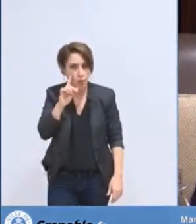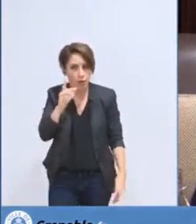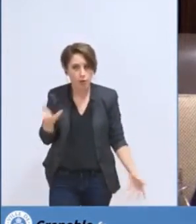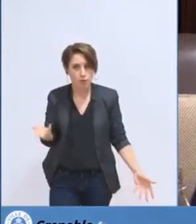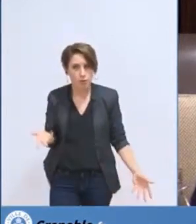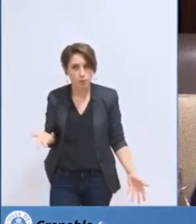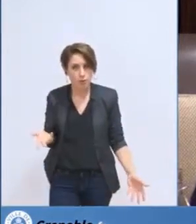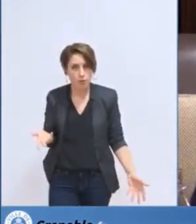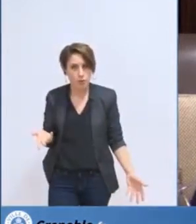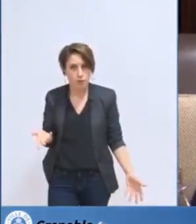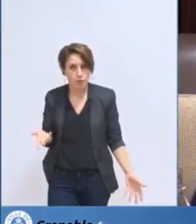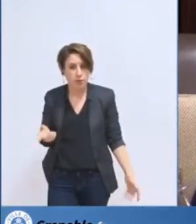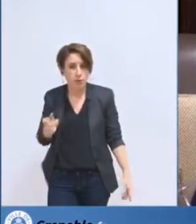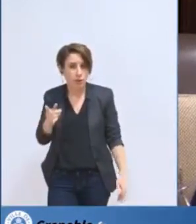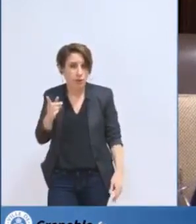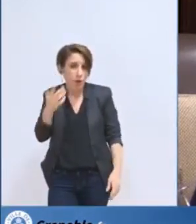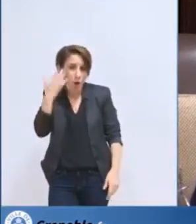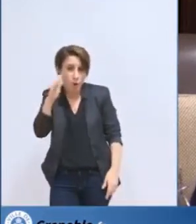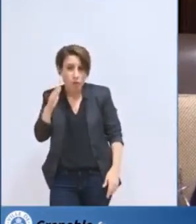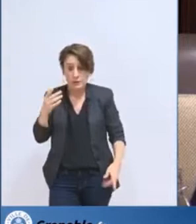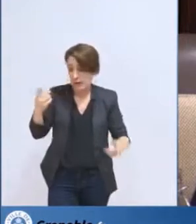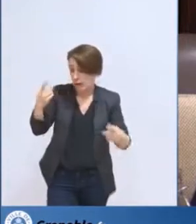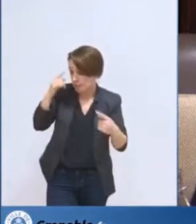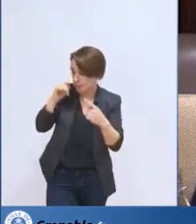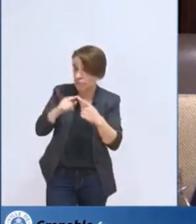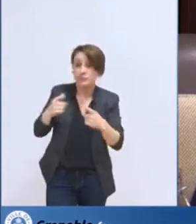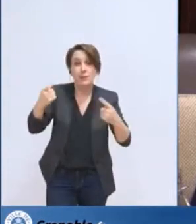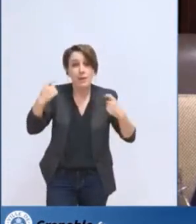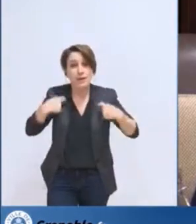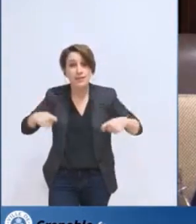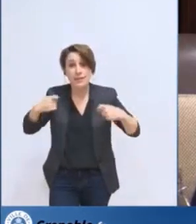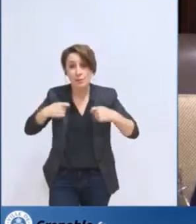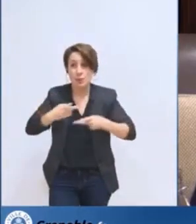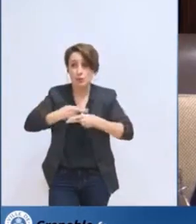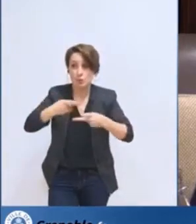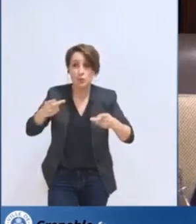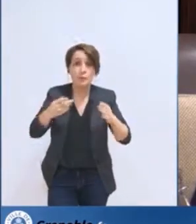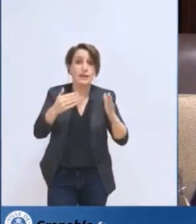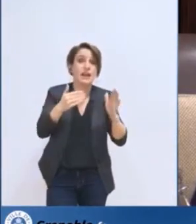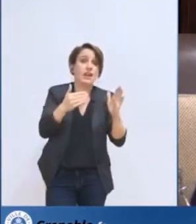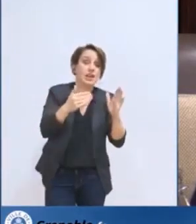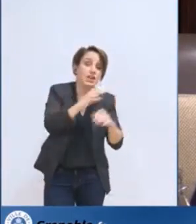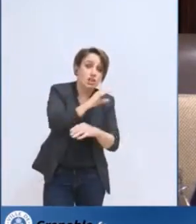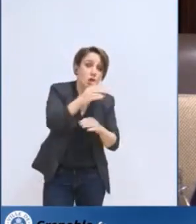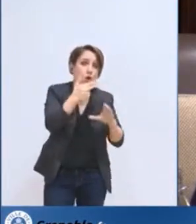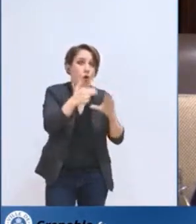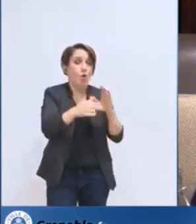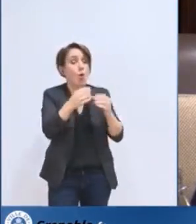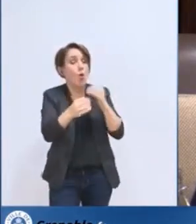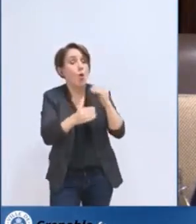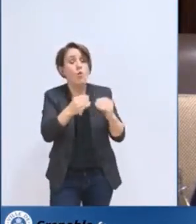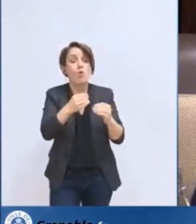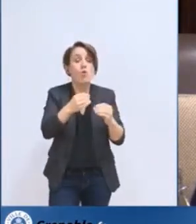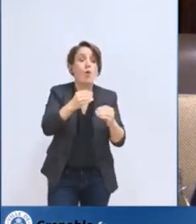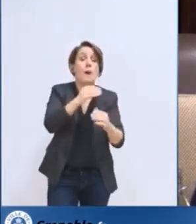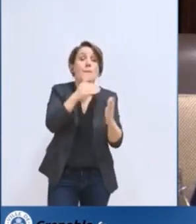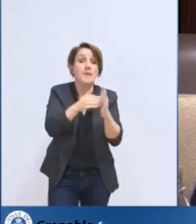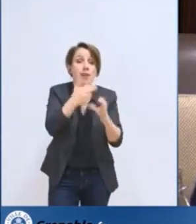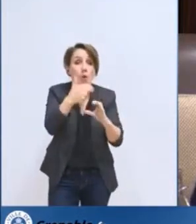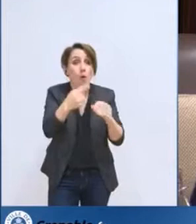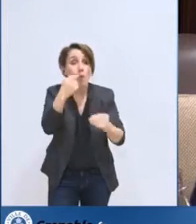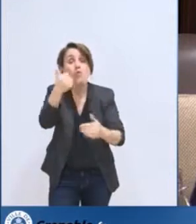sait que dans toute dépense publique, de 100 €, de 1 000 €, de 10 000 €, d'1 million